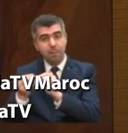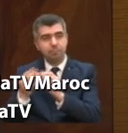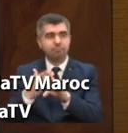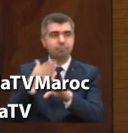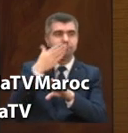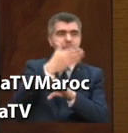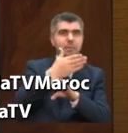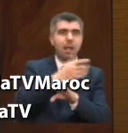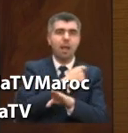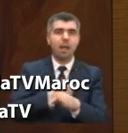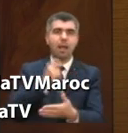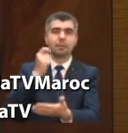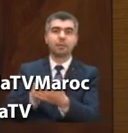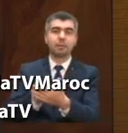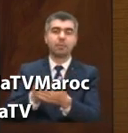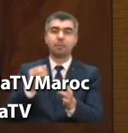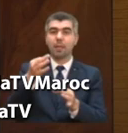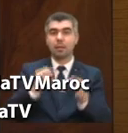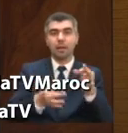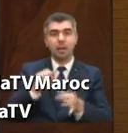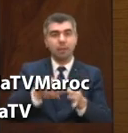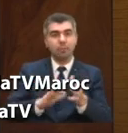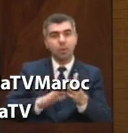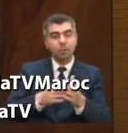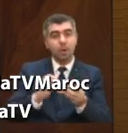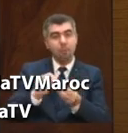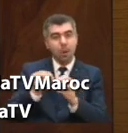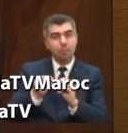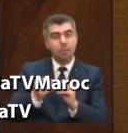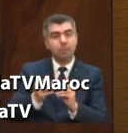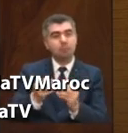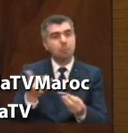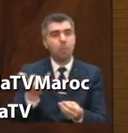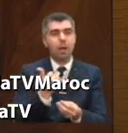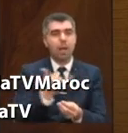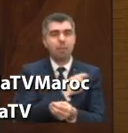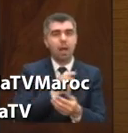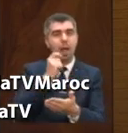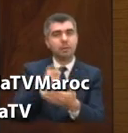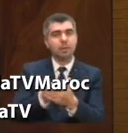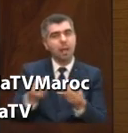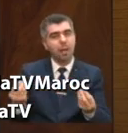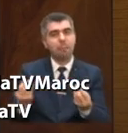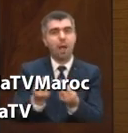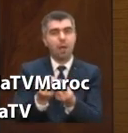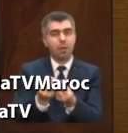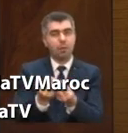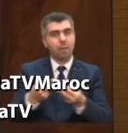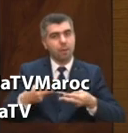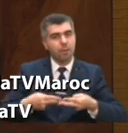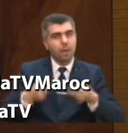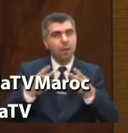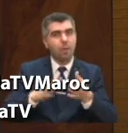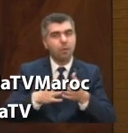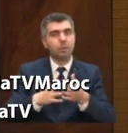ومهم في التنزيل ديال مدونه الشغل. والاشكالات المرتبطه بمدونه الشغل لابد ان القضاء يكون حاضر فيها. هذاك الشيء علاش كنا غننطلقوا من هذاك اليوم